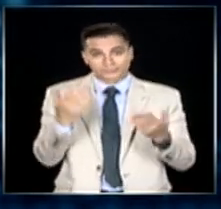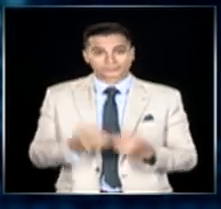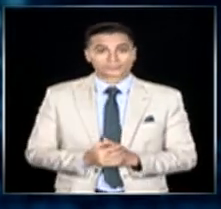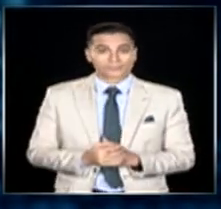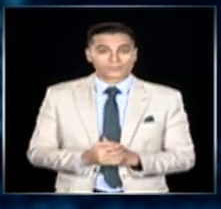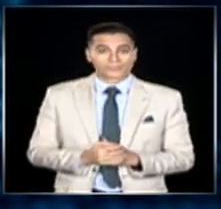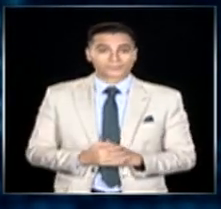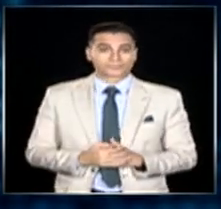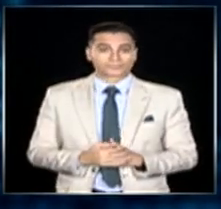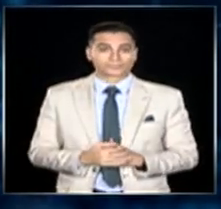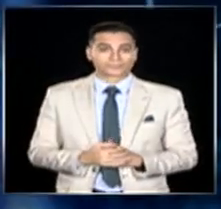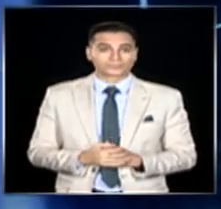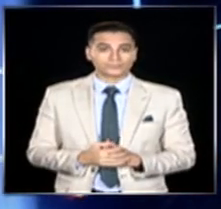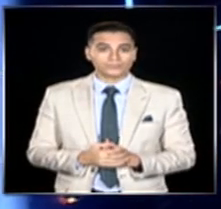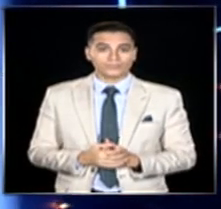تحت الضغط.